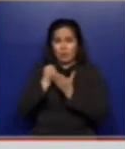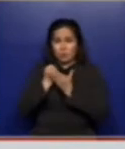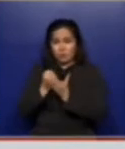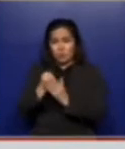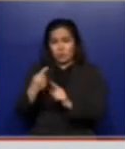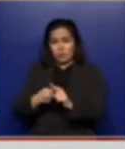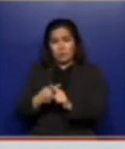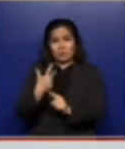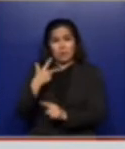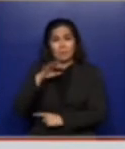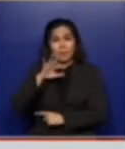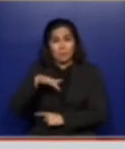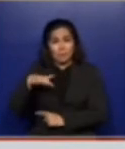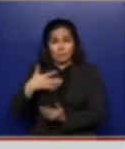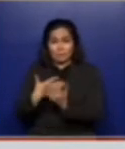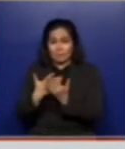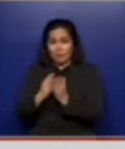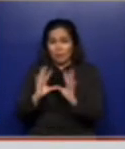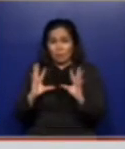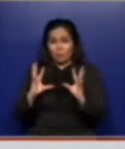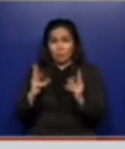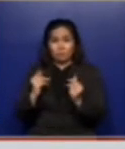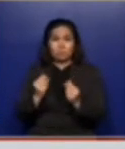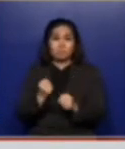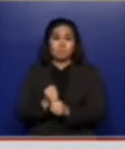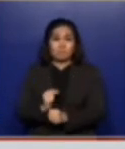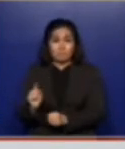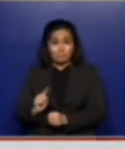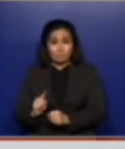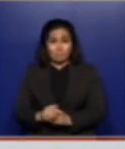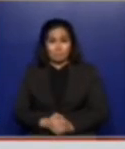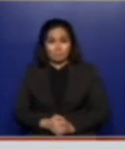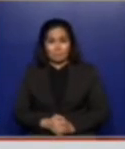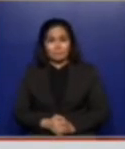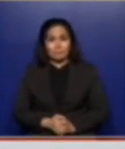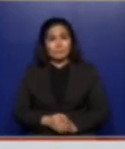เดือนมันหมดแล้วครับเงิน 5,000 3เดือน